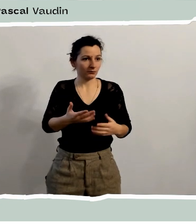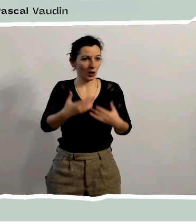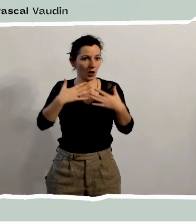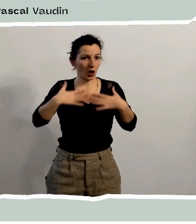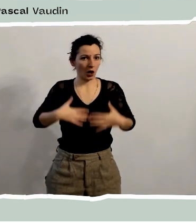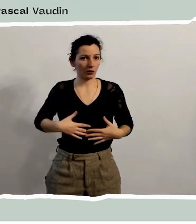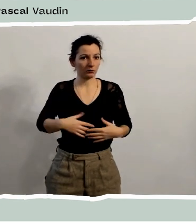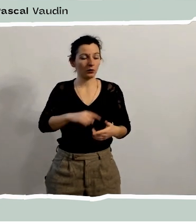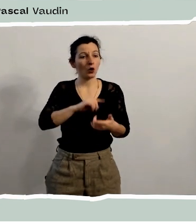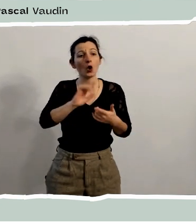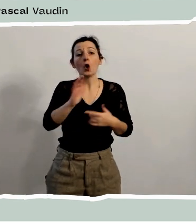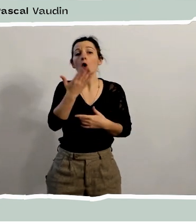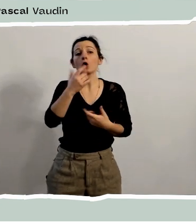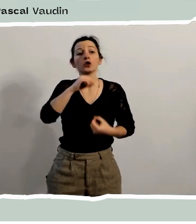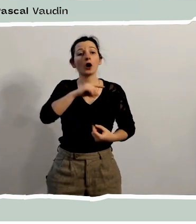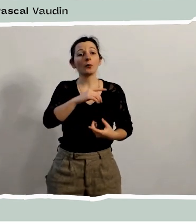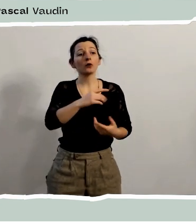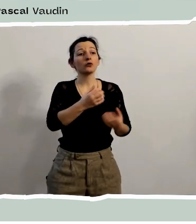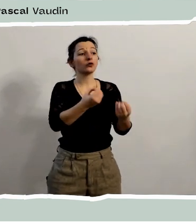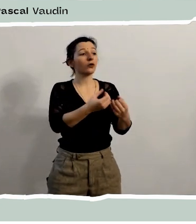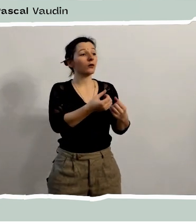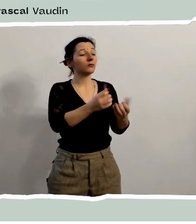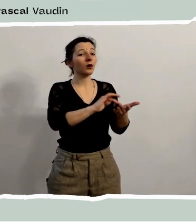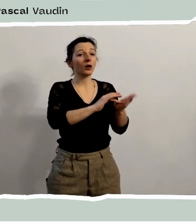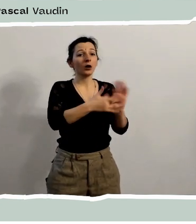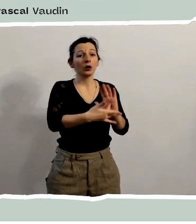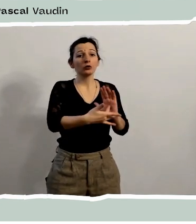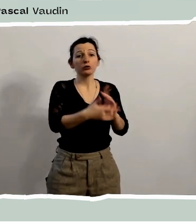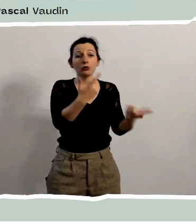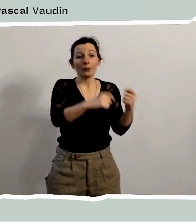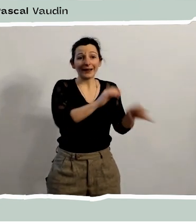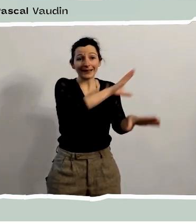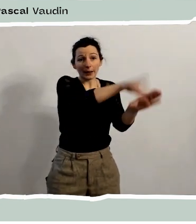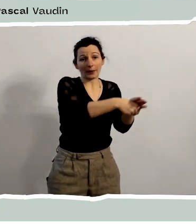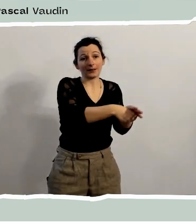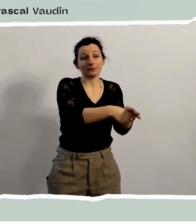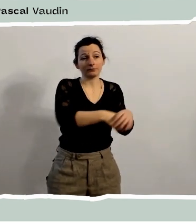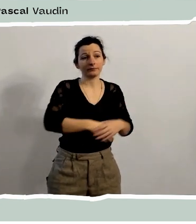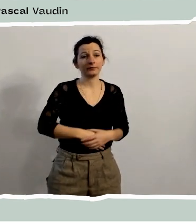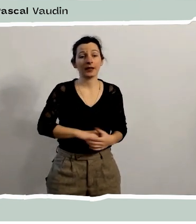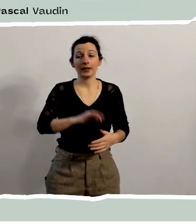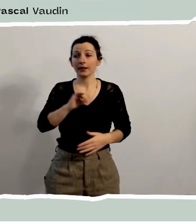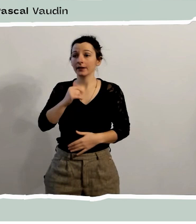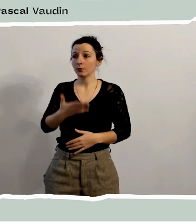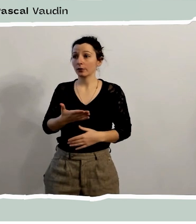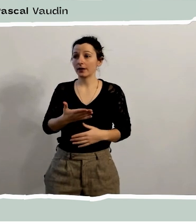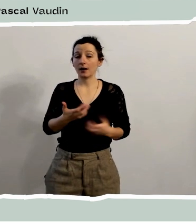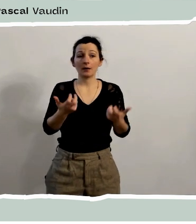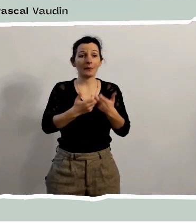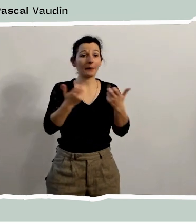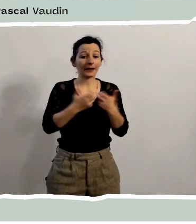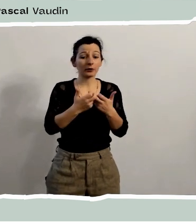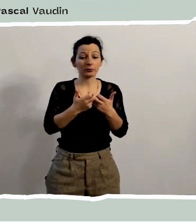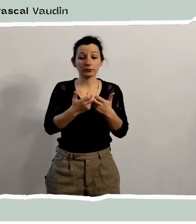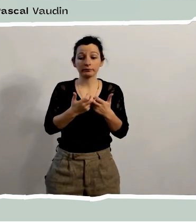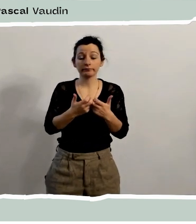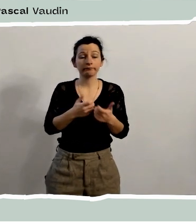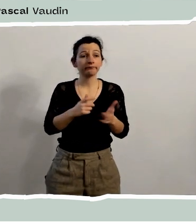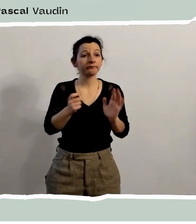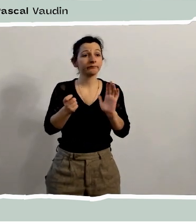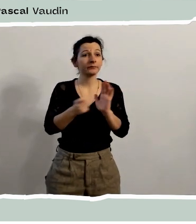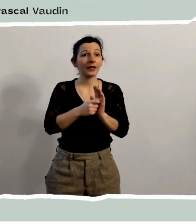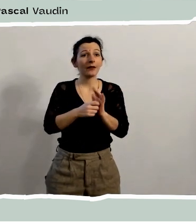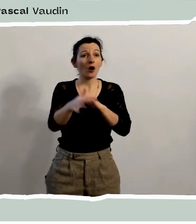et des phtalates qui rentrent dans la composition de pratiquement tous les plastiques. Ce qui fait qu'on retrouve ces molécules dans ce qui